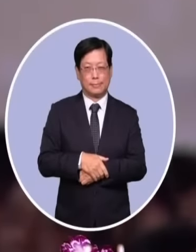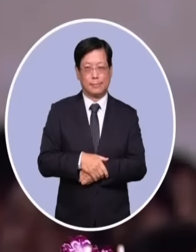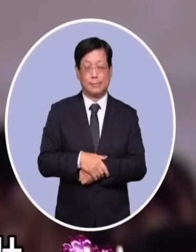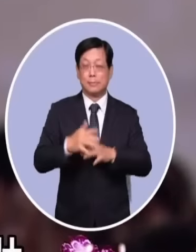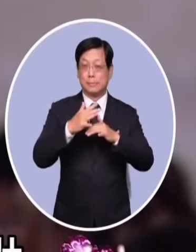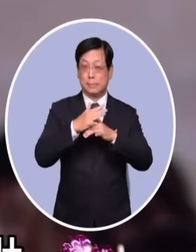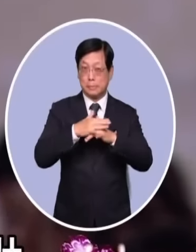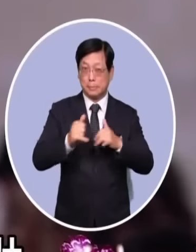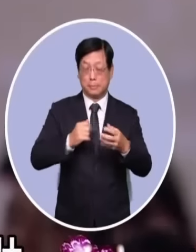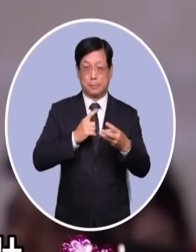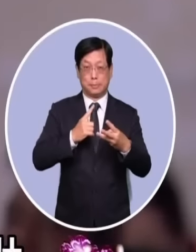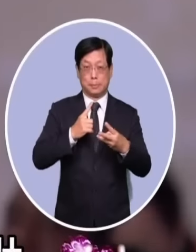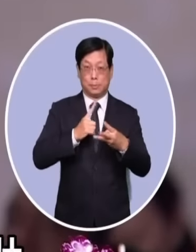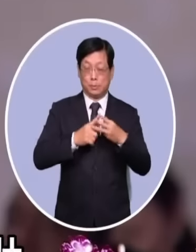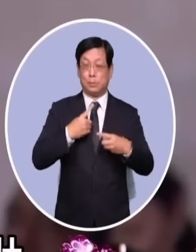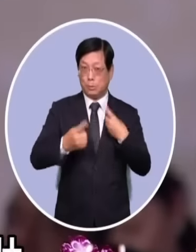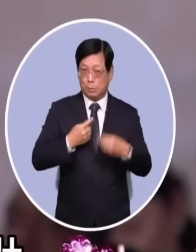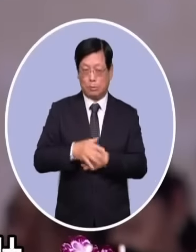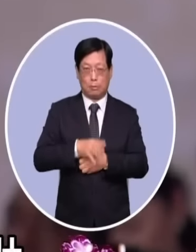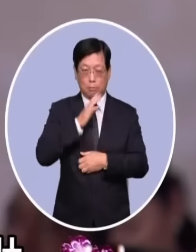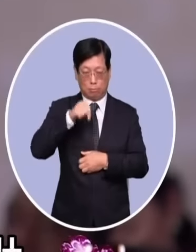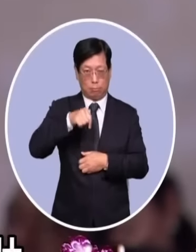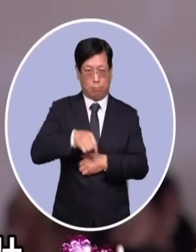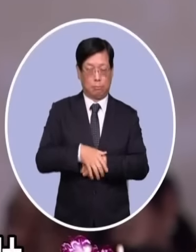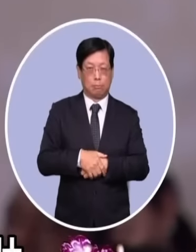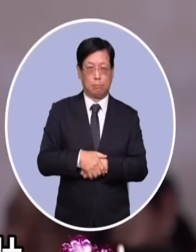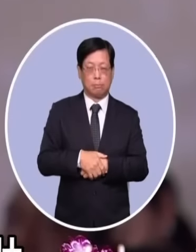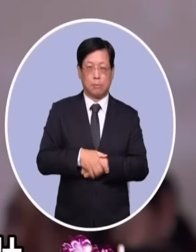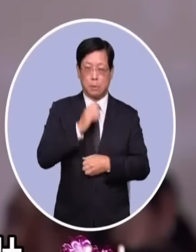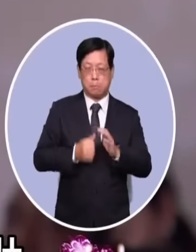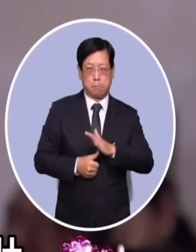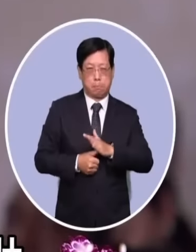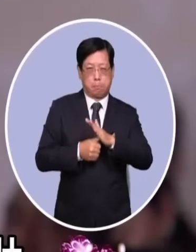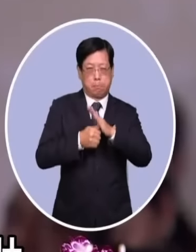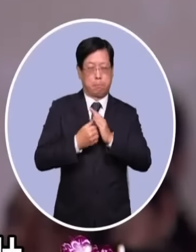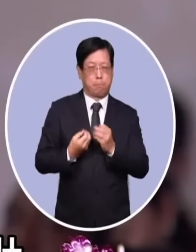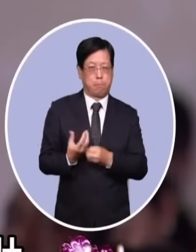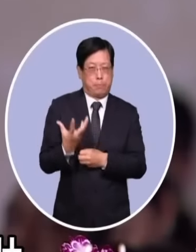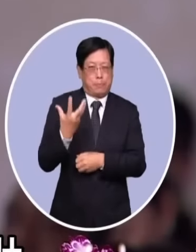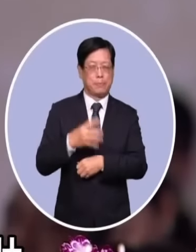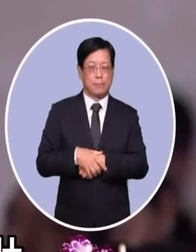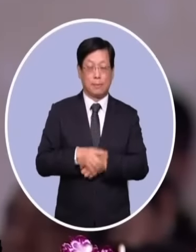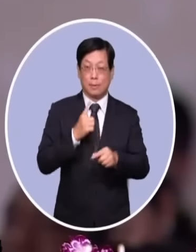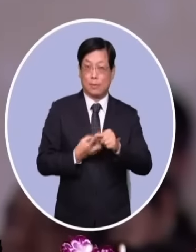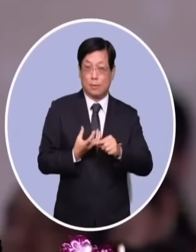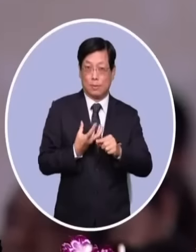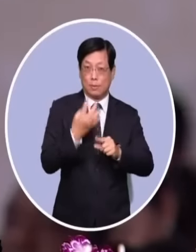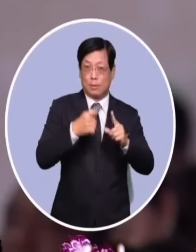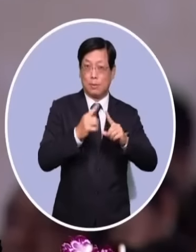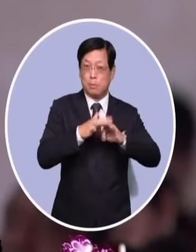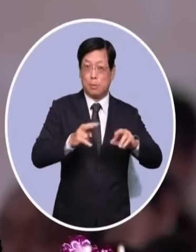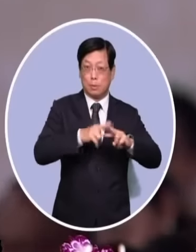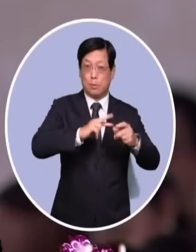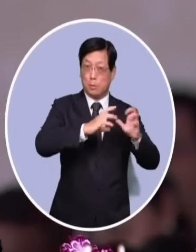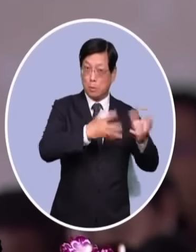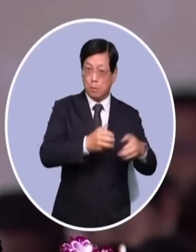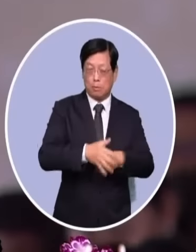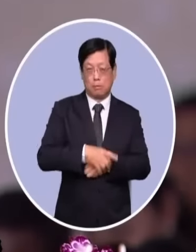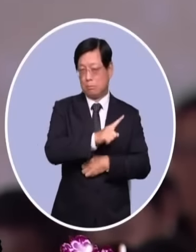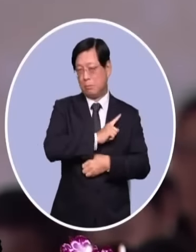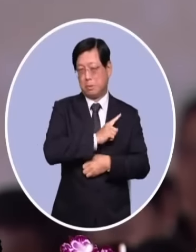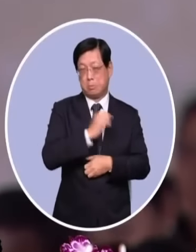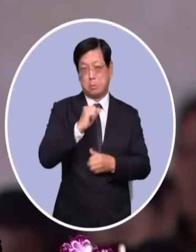民族自由在这块土地上成长茁壮，中华人民共和国无